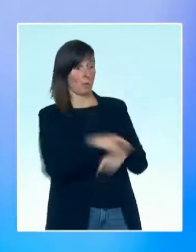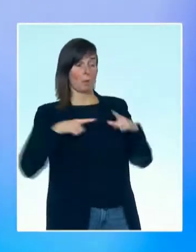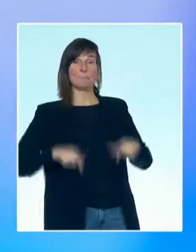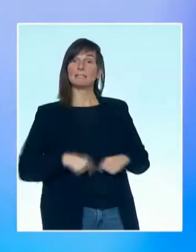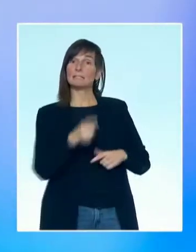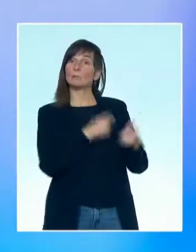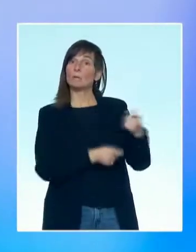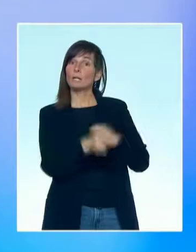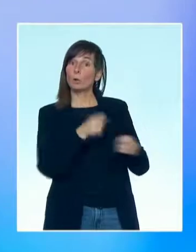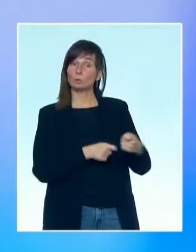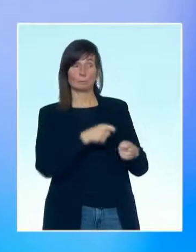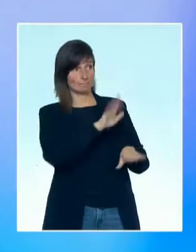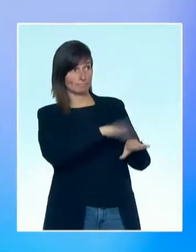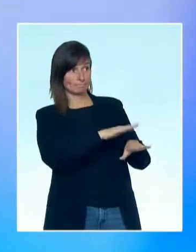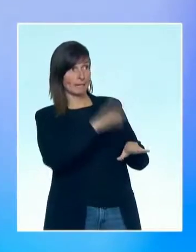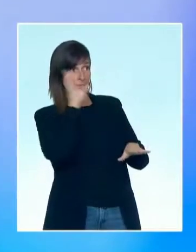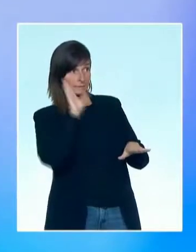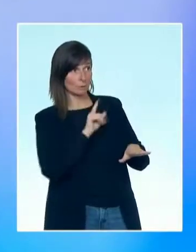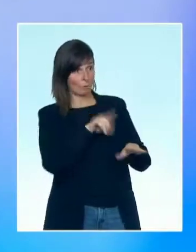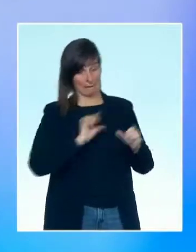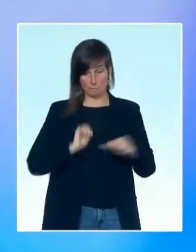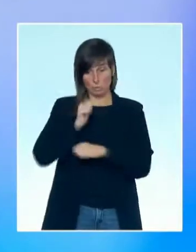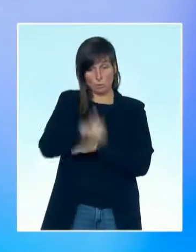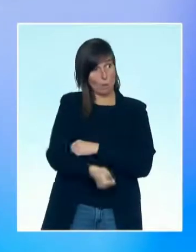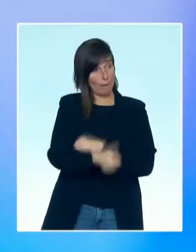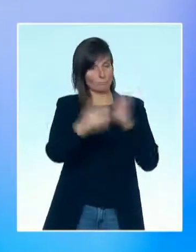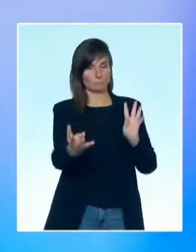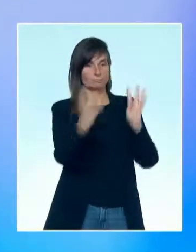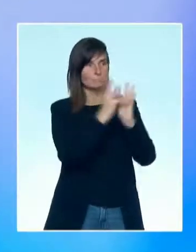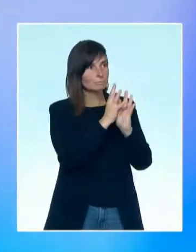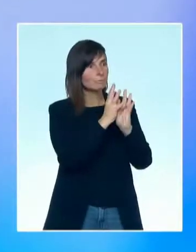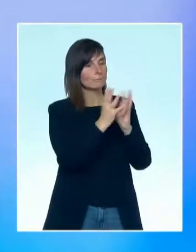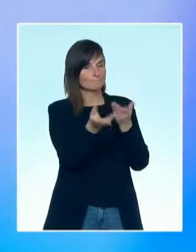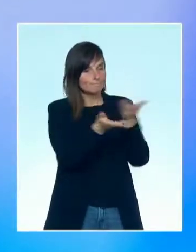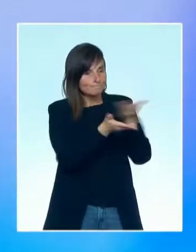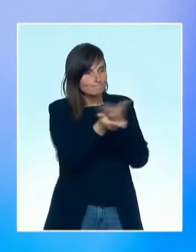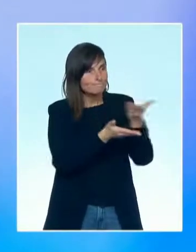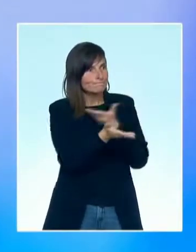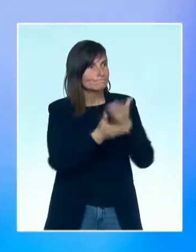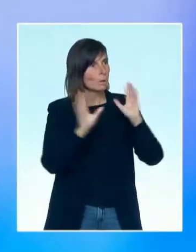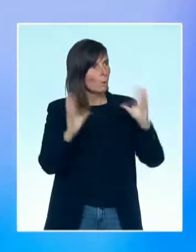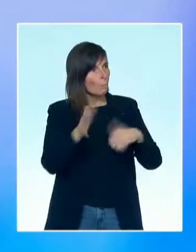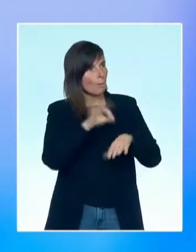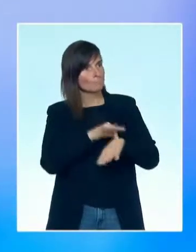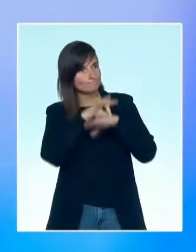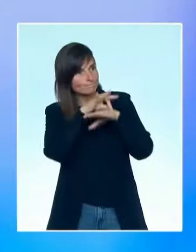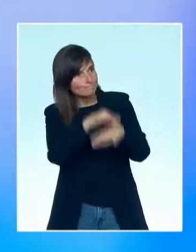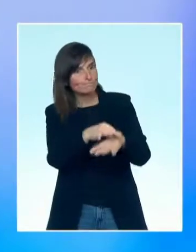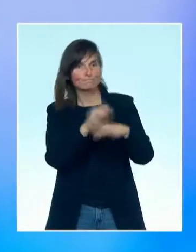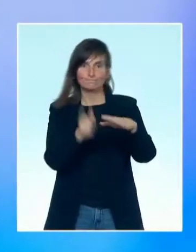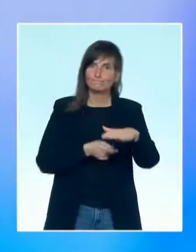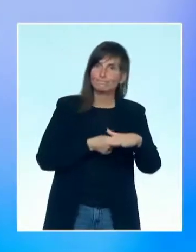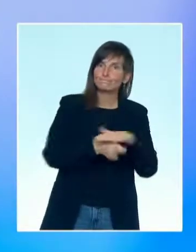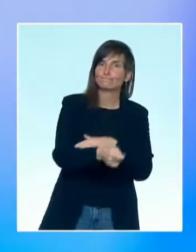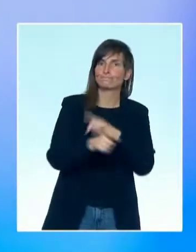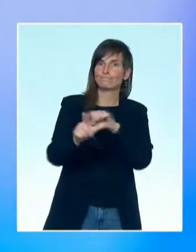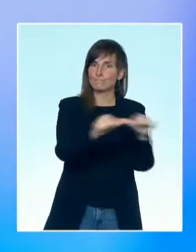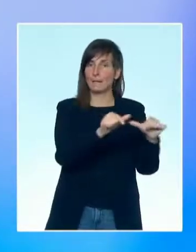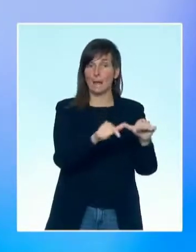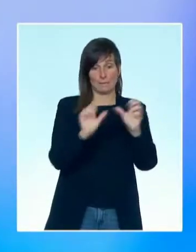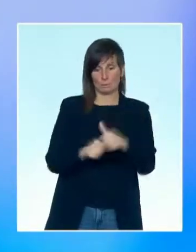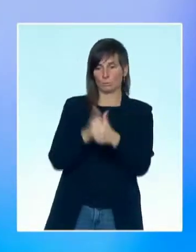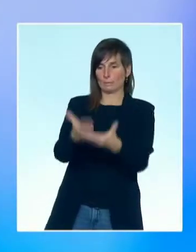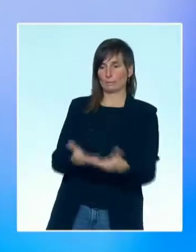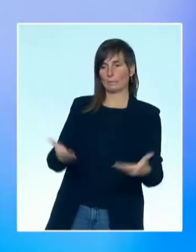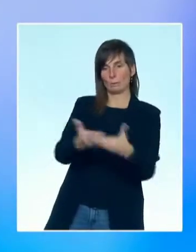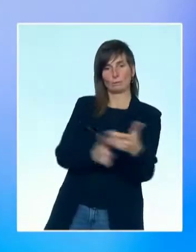Maire, d'engager dès demain les concertations sur les conditions de cet accompagnement qui devra s'ajuster à la